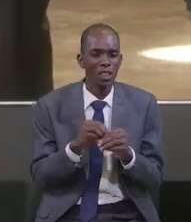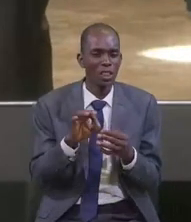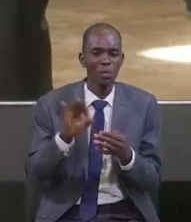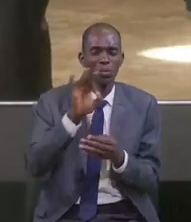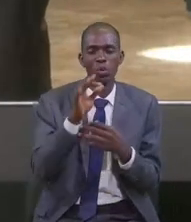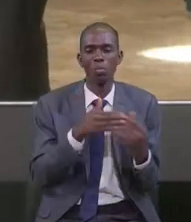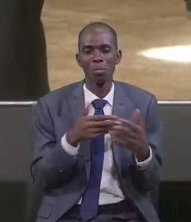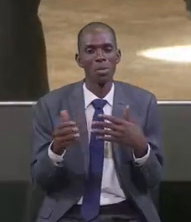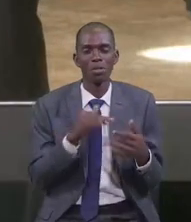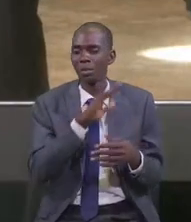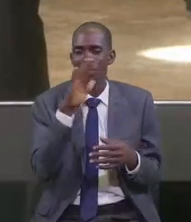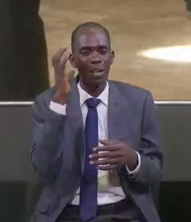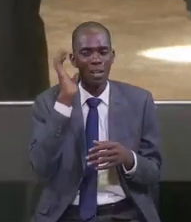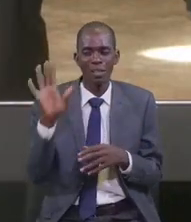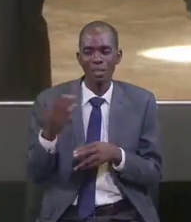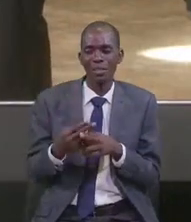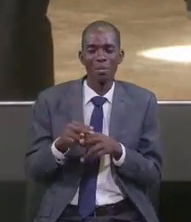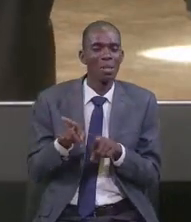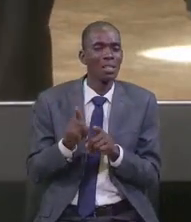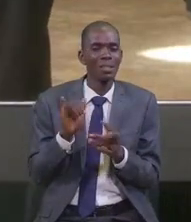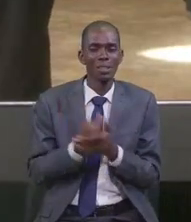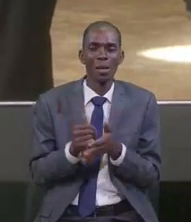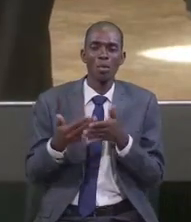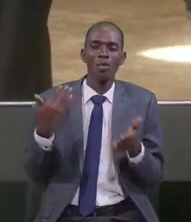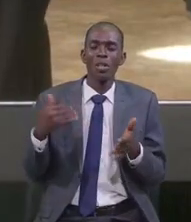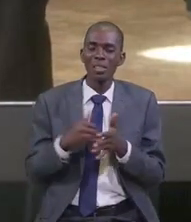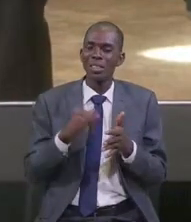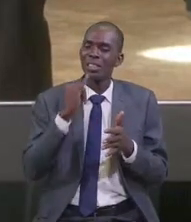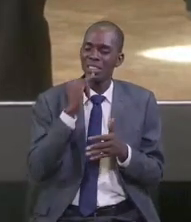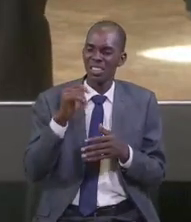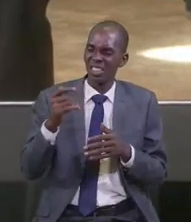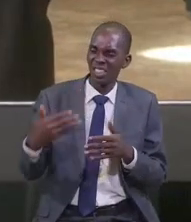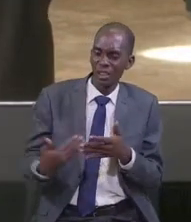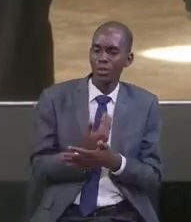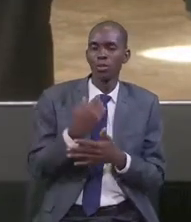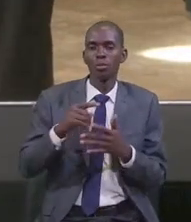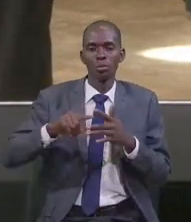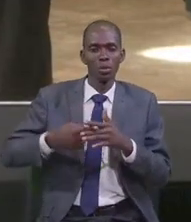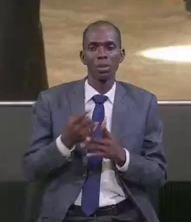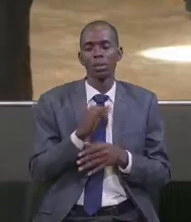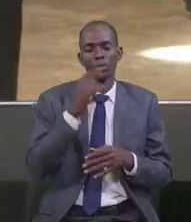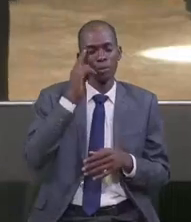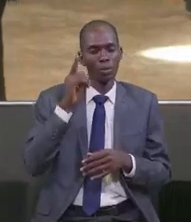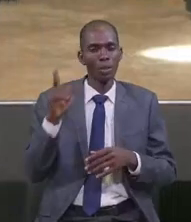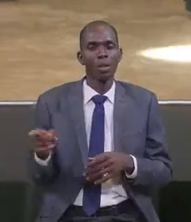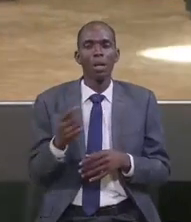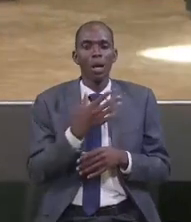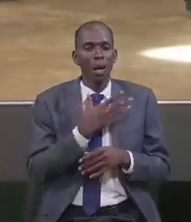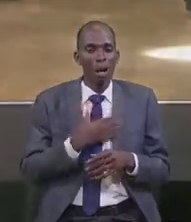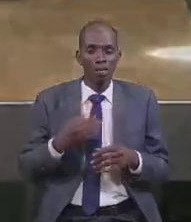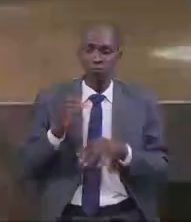ça. Il croyait que c'est Eli qui l'appelait. Si tu entends encore la voix là, il faut dire, me voici, ton